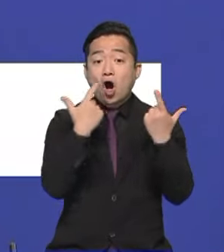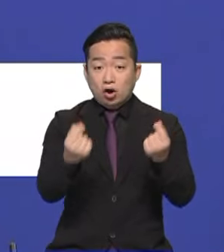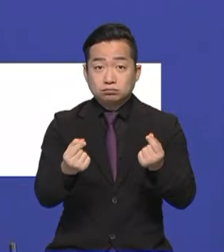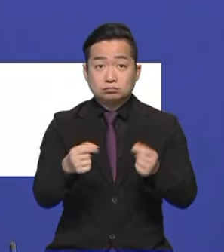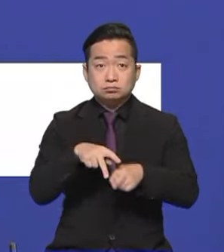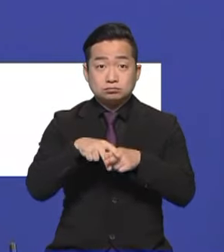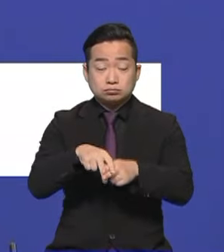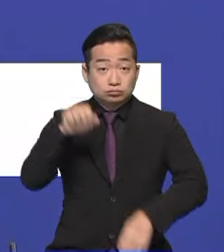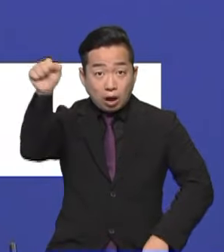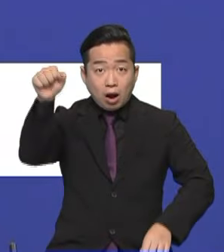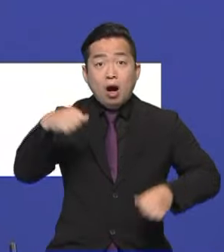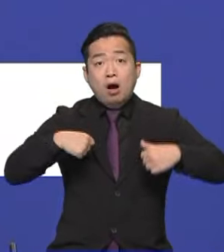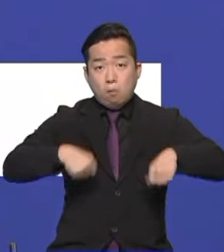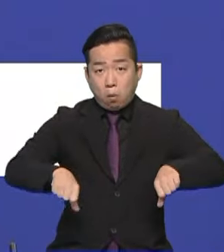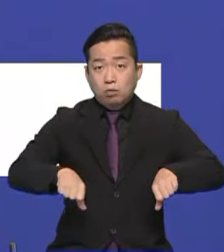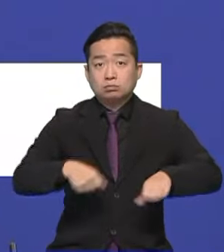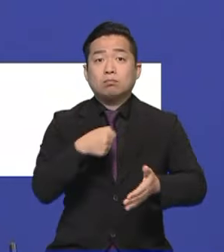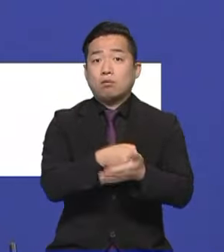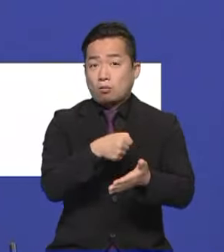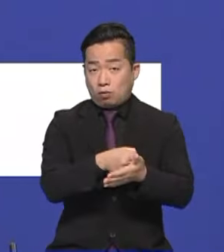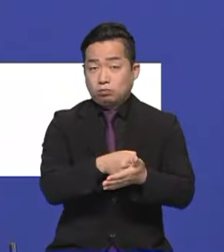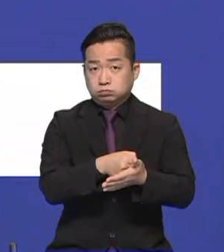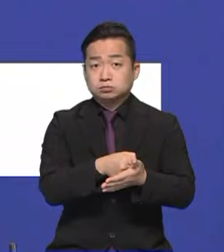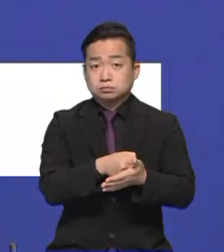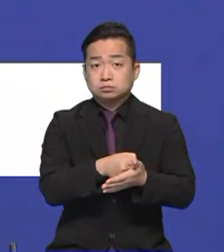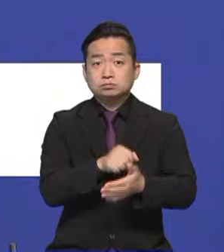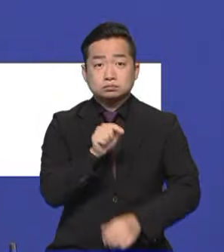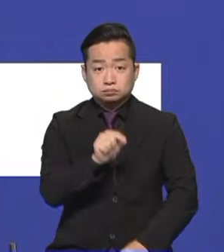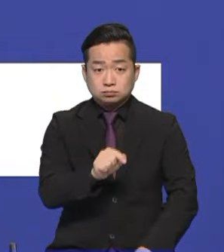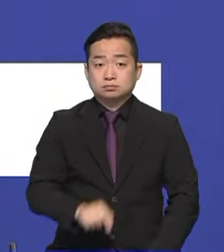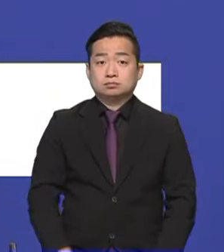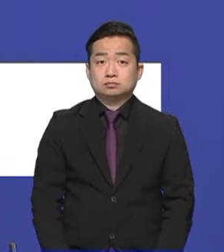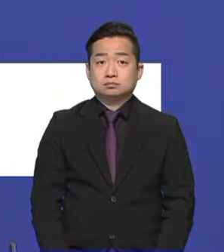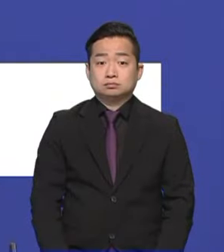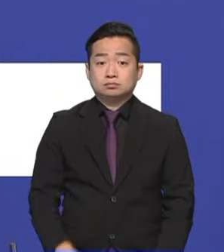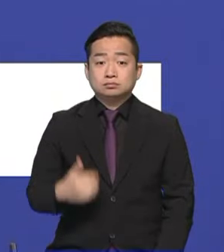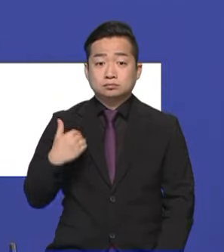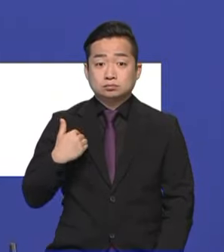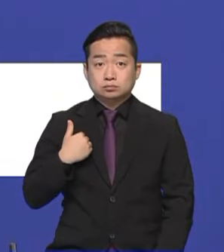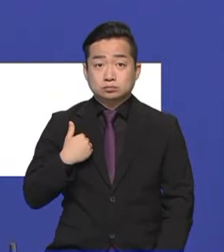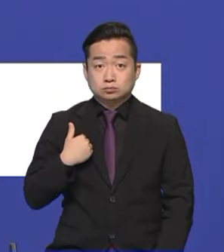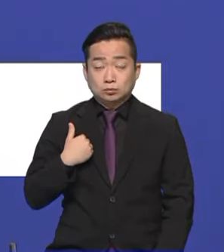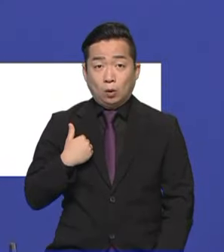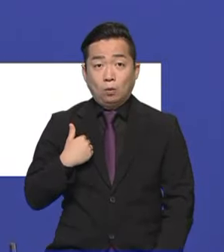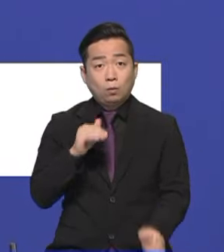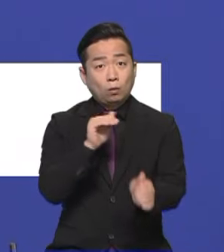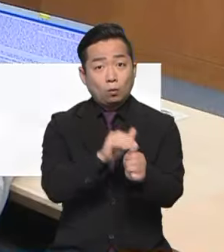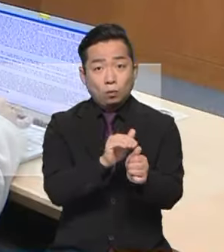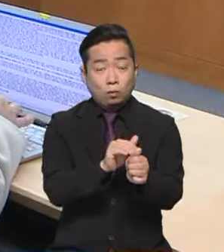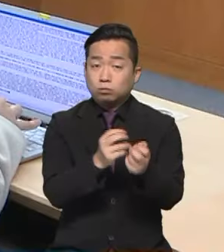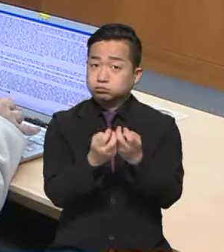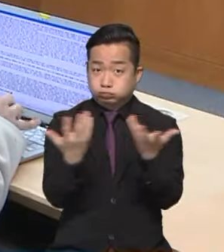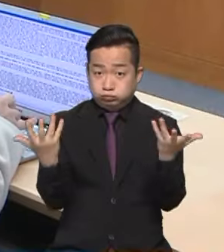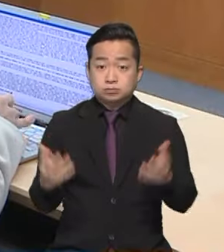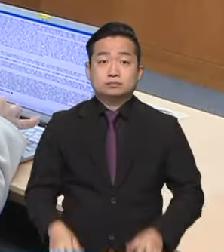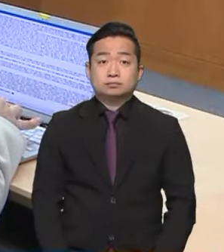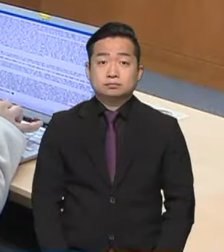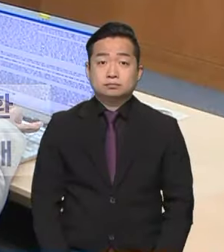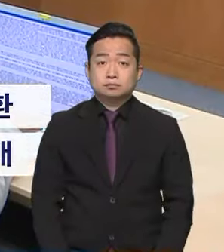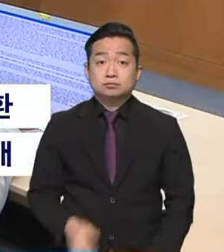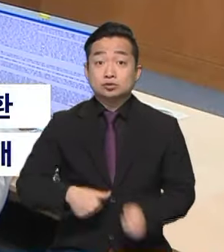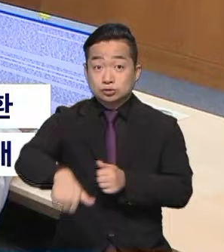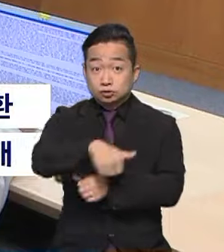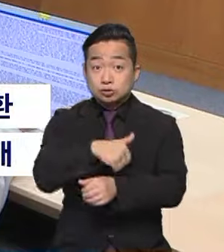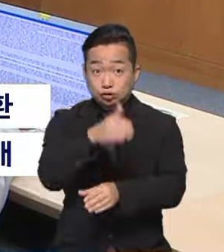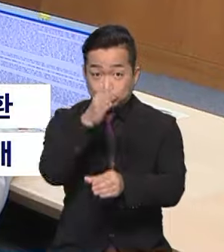불출마 이렇게 결정을 내리는 거. 뭐 그것은 뭐 저희가 어떻게 할 수 있는 것도 아니고. 이런 가운데